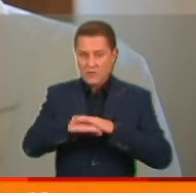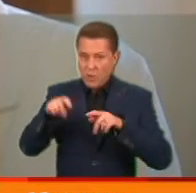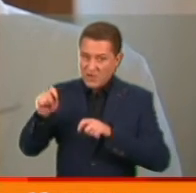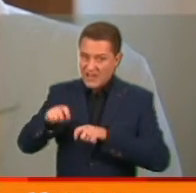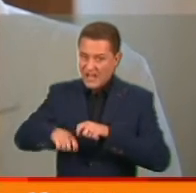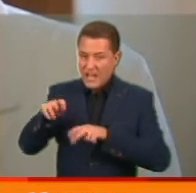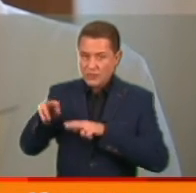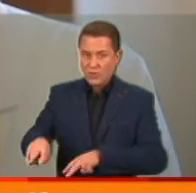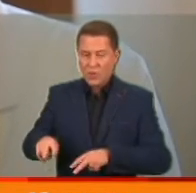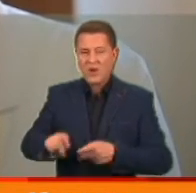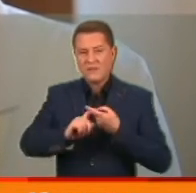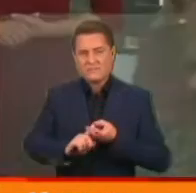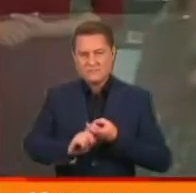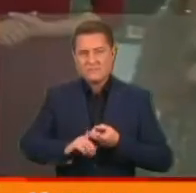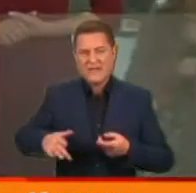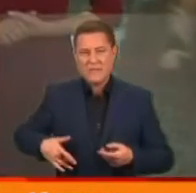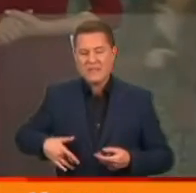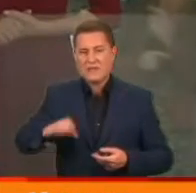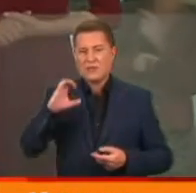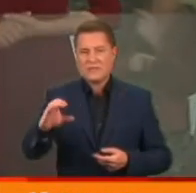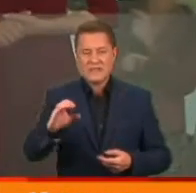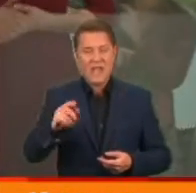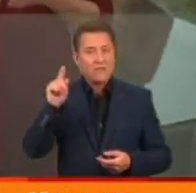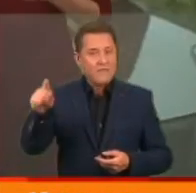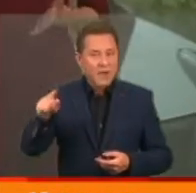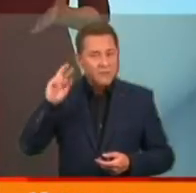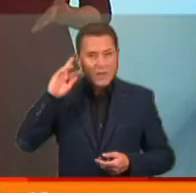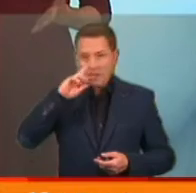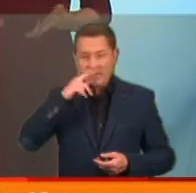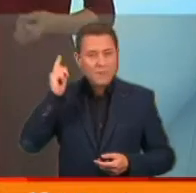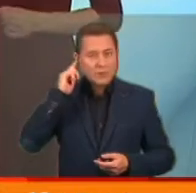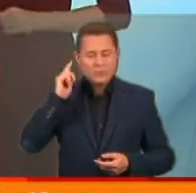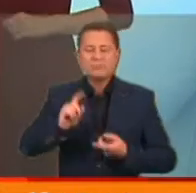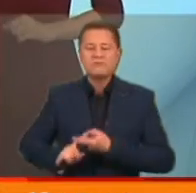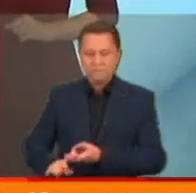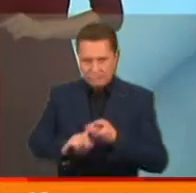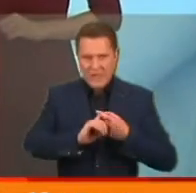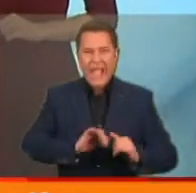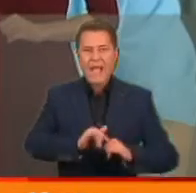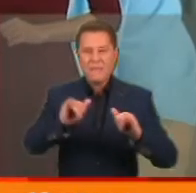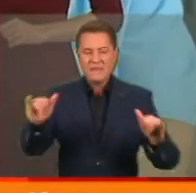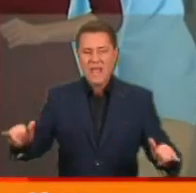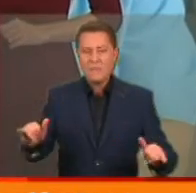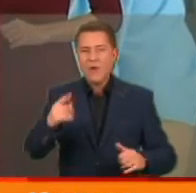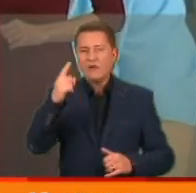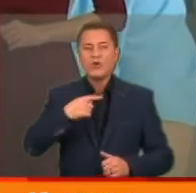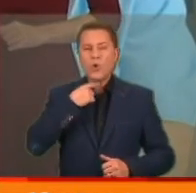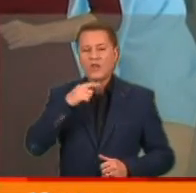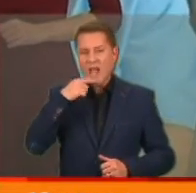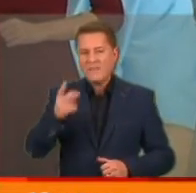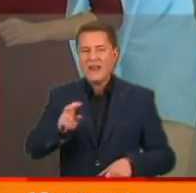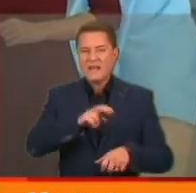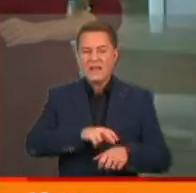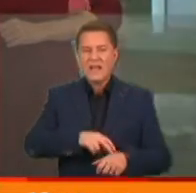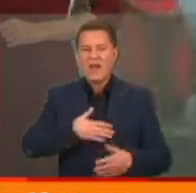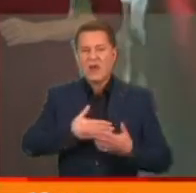хронічної HCV-вірусної інфекції в Україні. Вам не почулося. Епідемія. Про це вже кілька років в один голос волають і лікарі, і